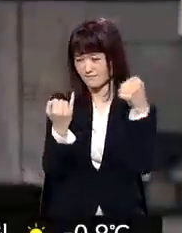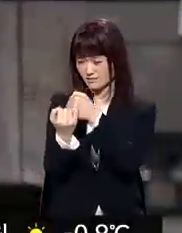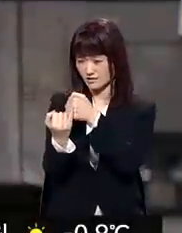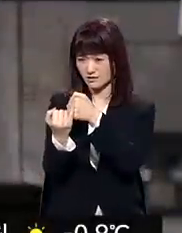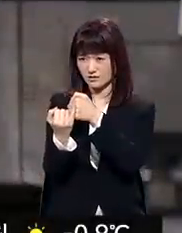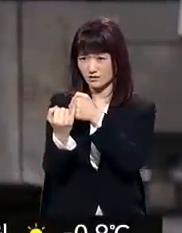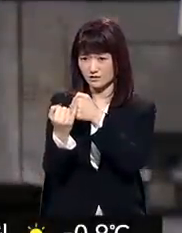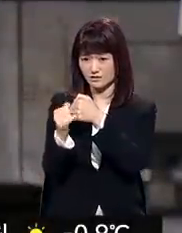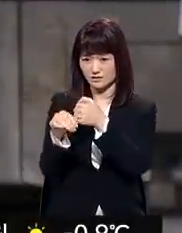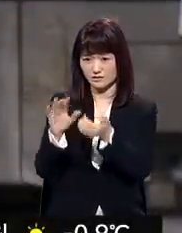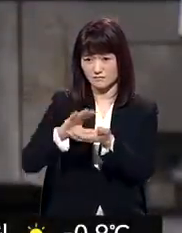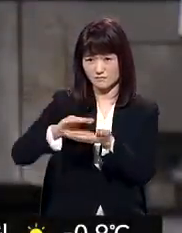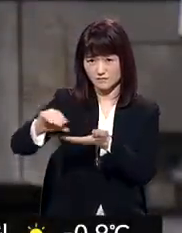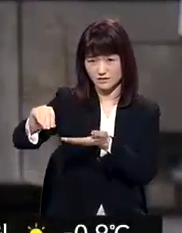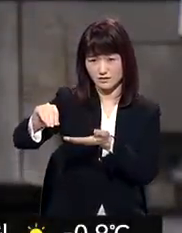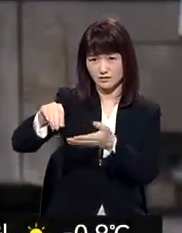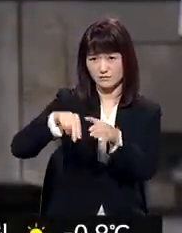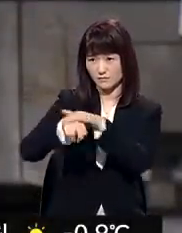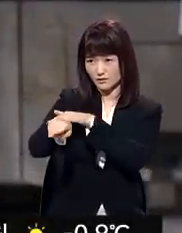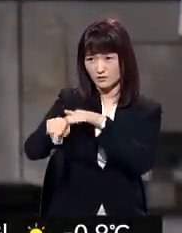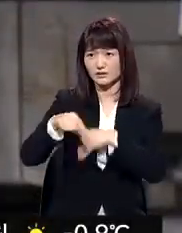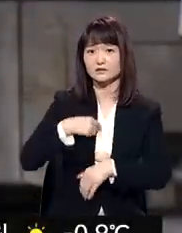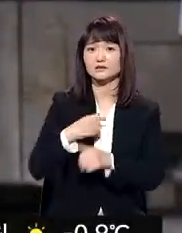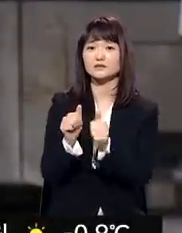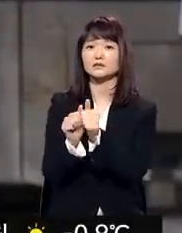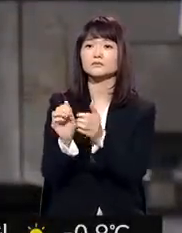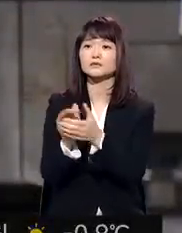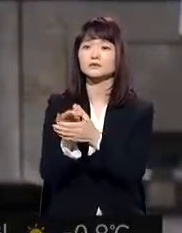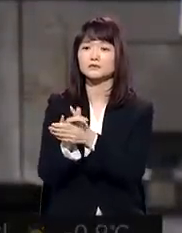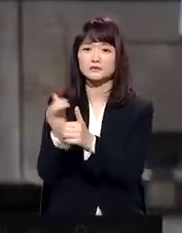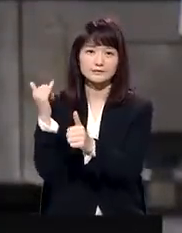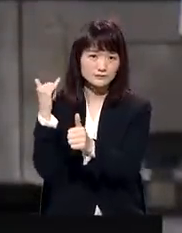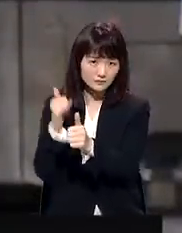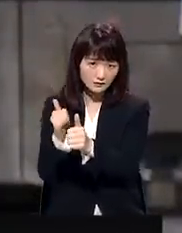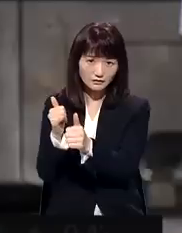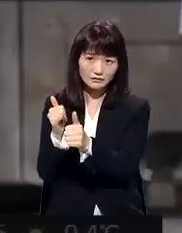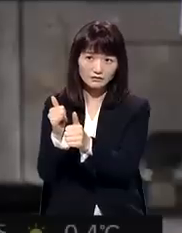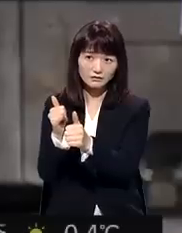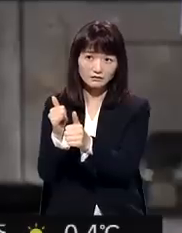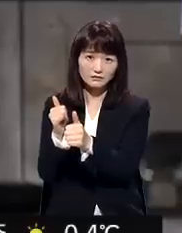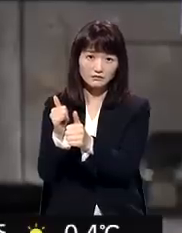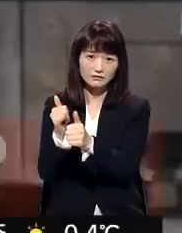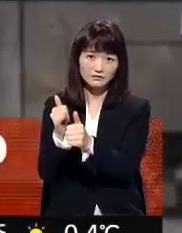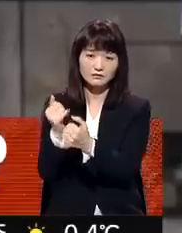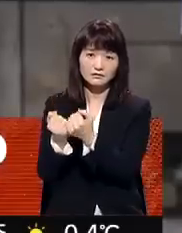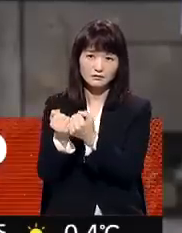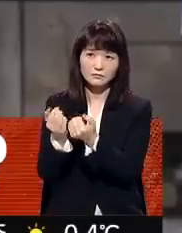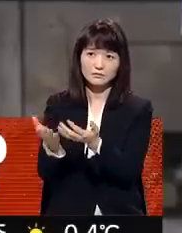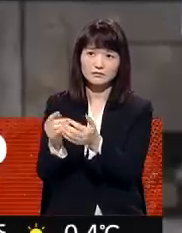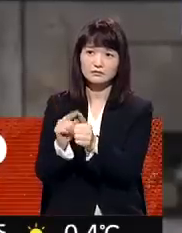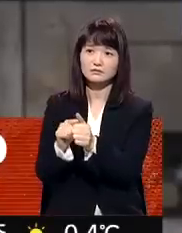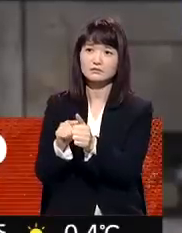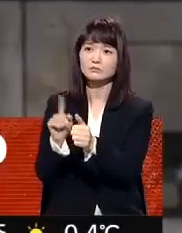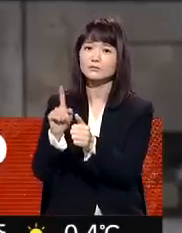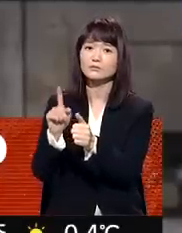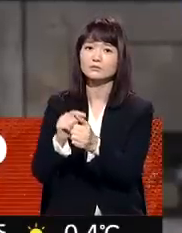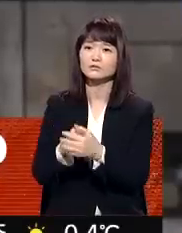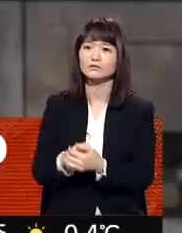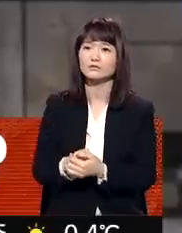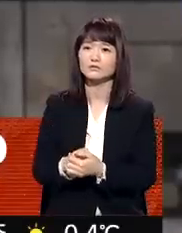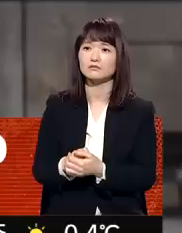피해자가 현장을 빠져나와가지고 자기 남자친구한테 전화를 했다는 거예요 전화를 설명을 했더니 남자친구가 뭐라고